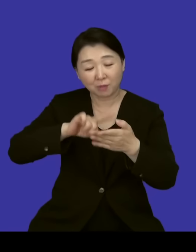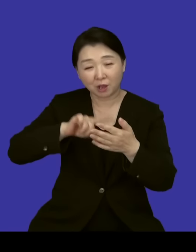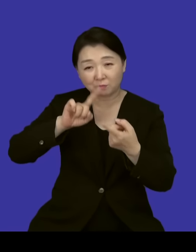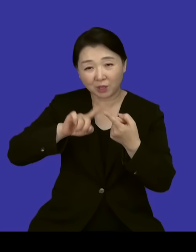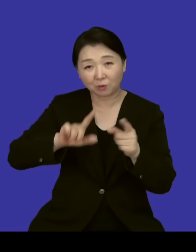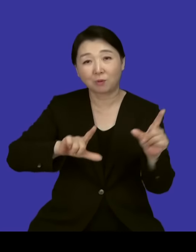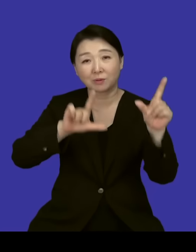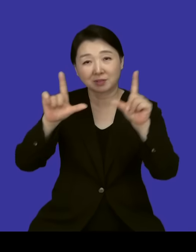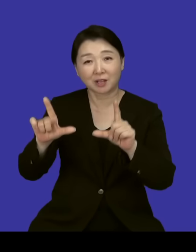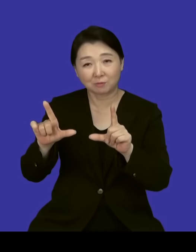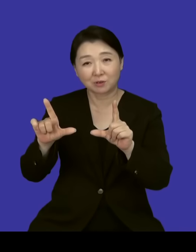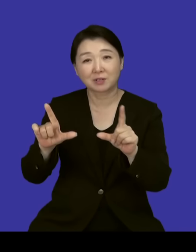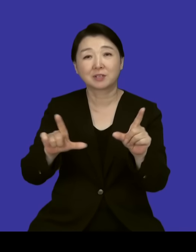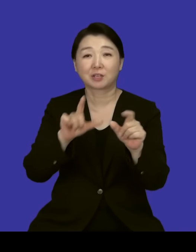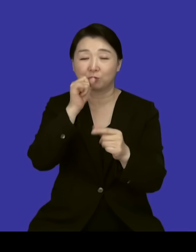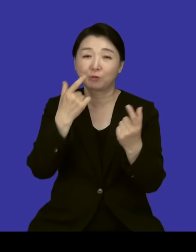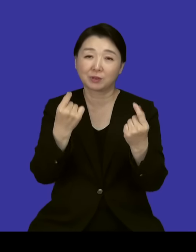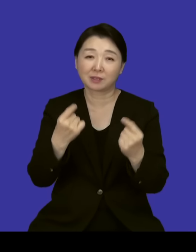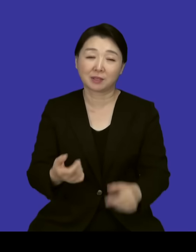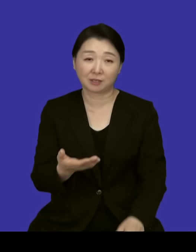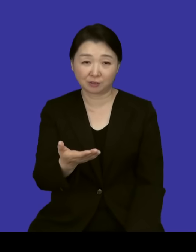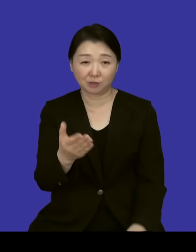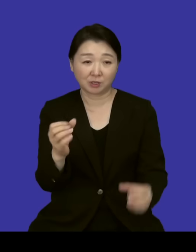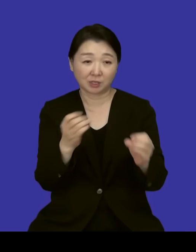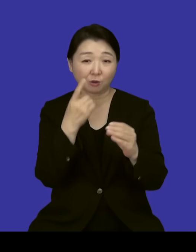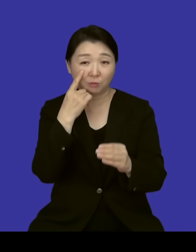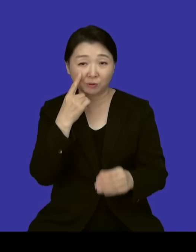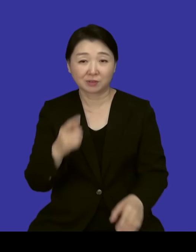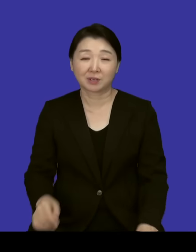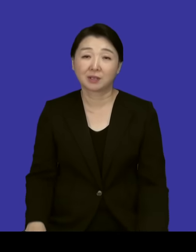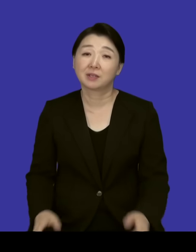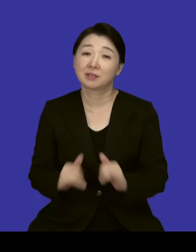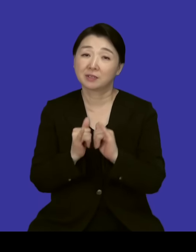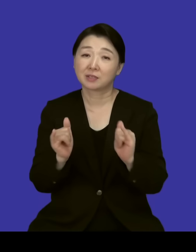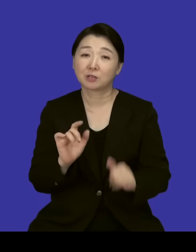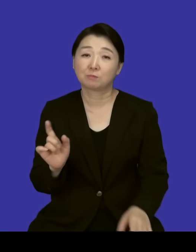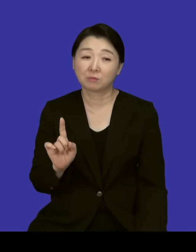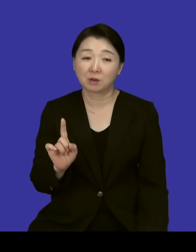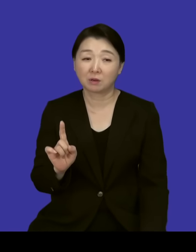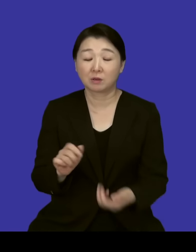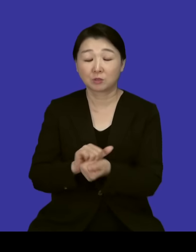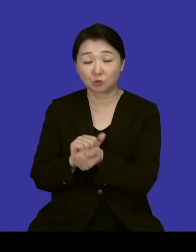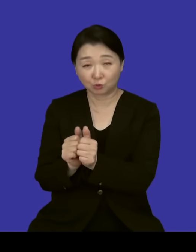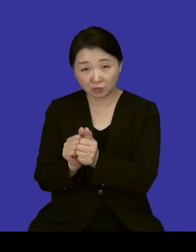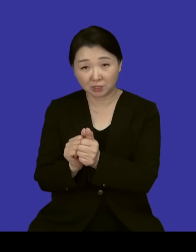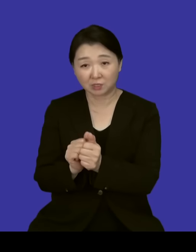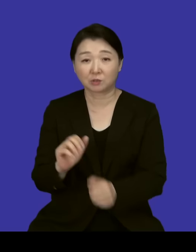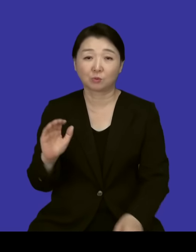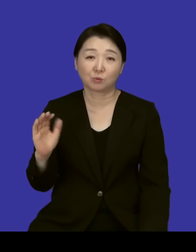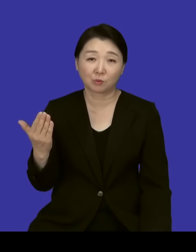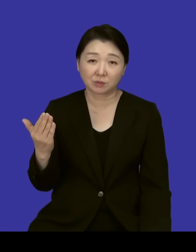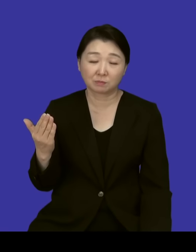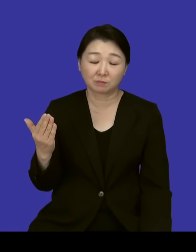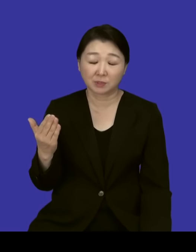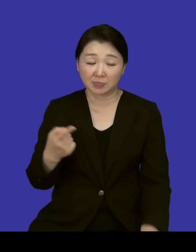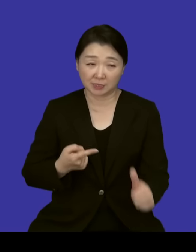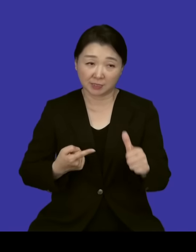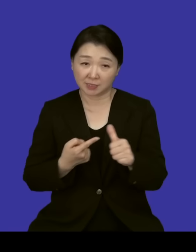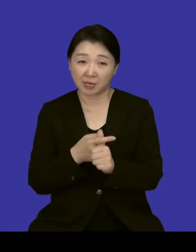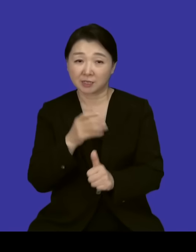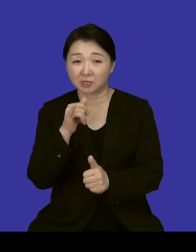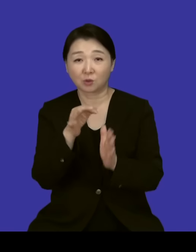같다라는 걸 느꼈던 시간이에요. 그렇습니다. 저는 오늘 대표님하고 얘기 나누다 보니까 확실히 인간은 주식이든 또 최근에 막 살인 사건까지